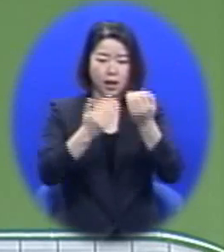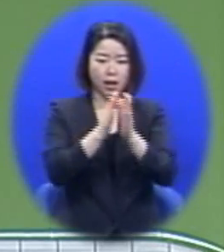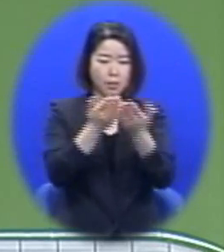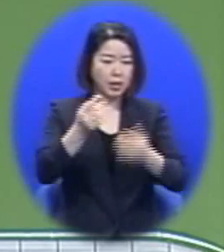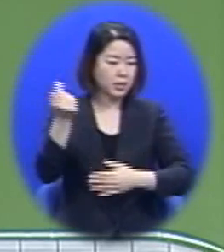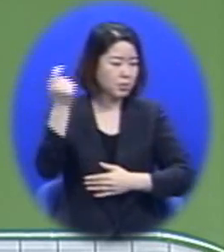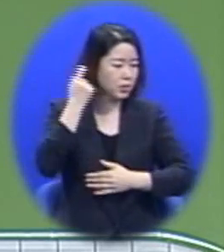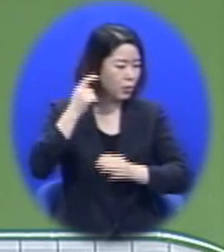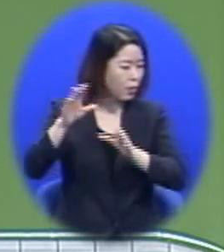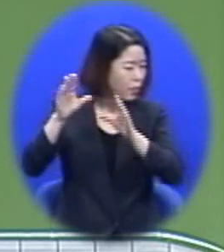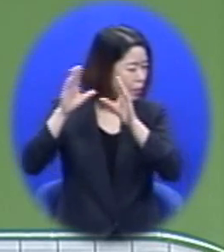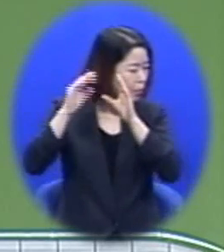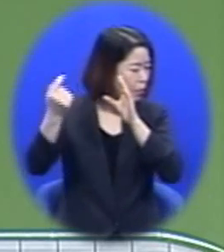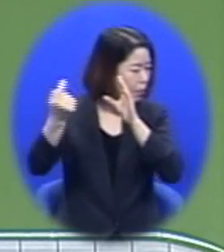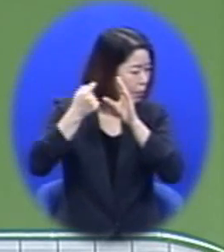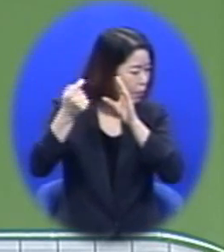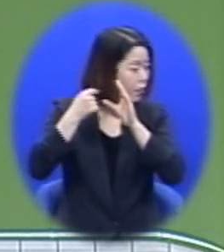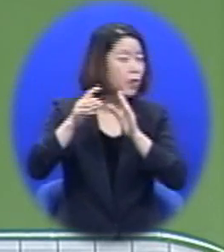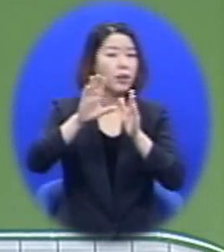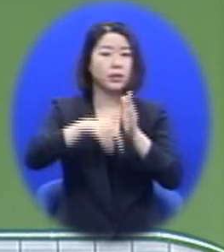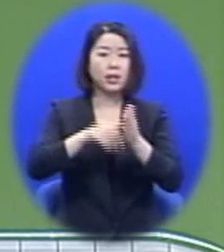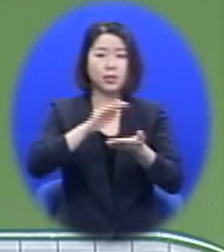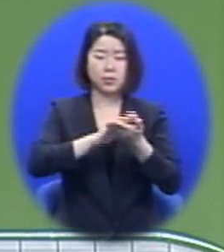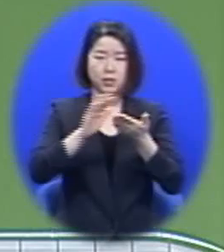때예요. 이스라엘 백성들이 귀에 들어올 때